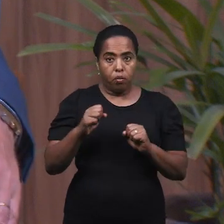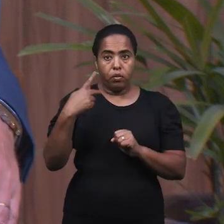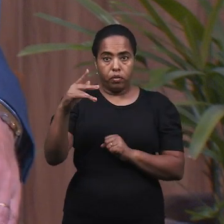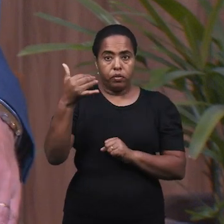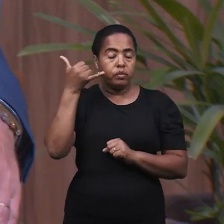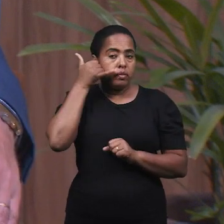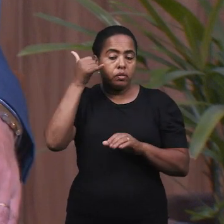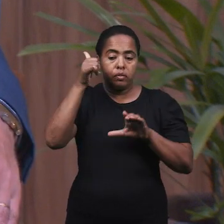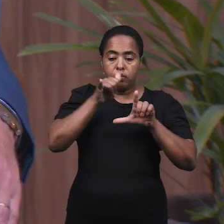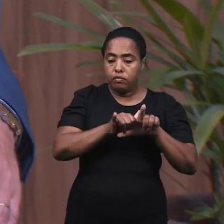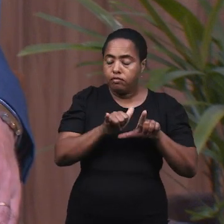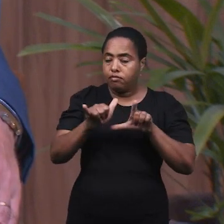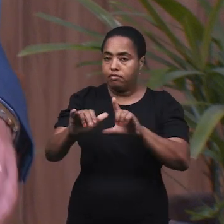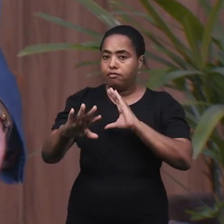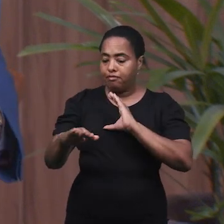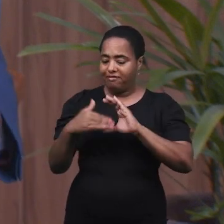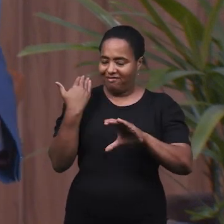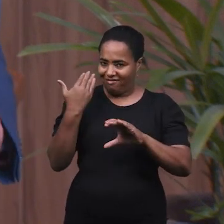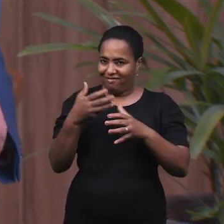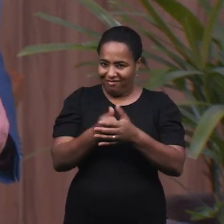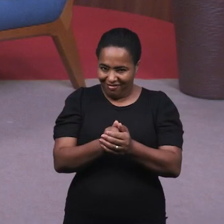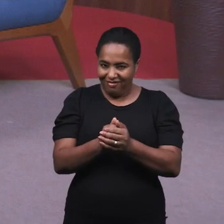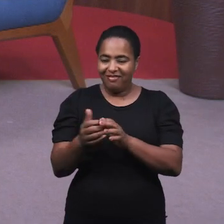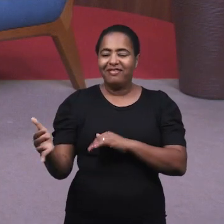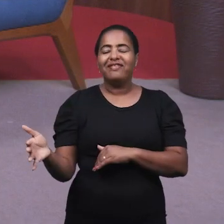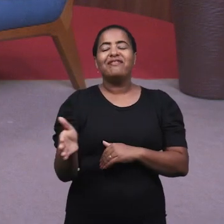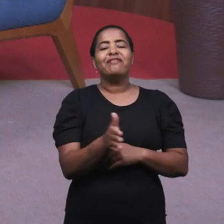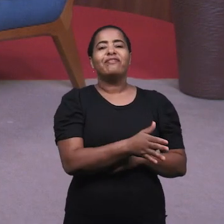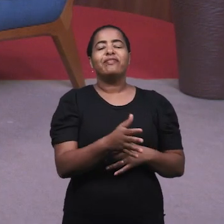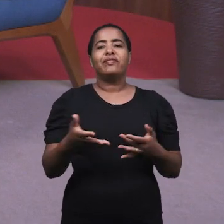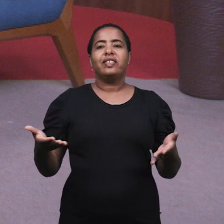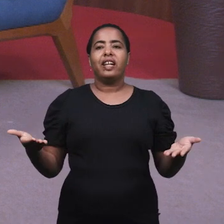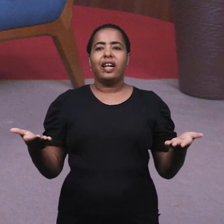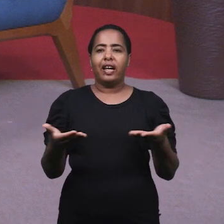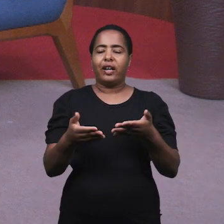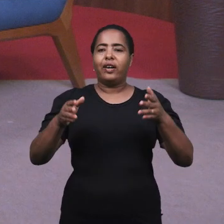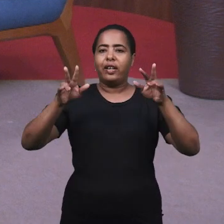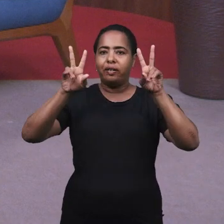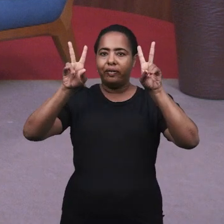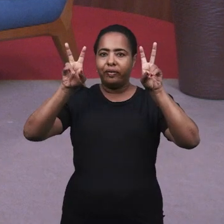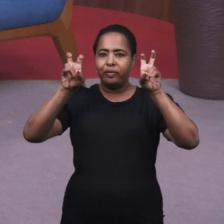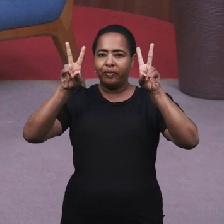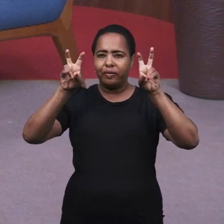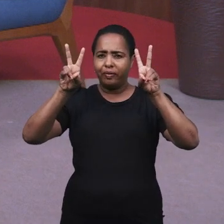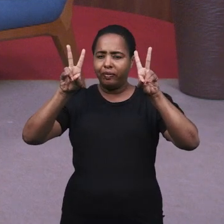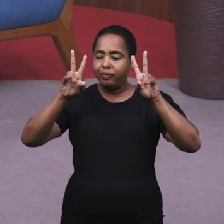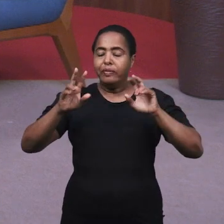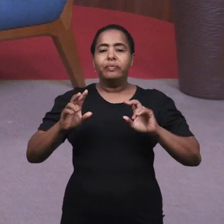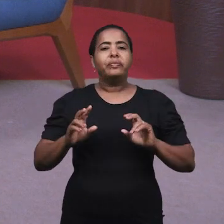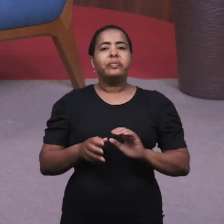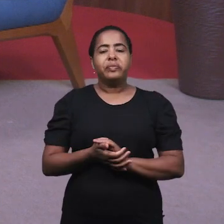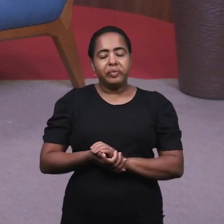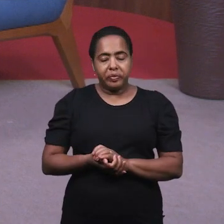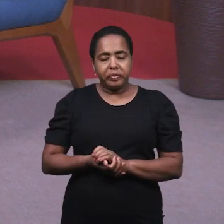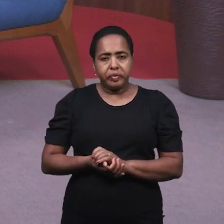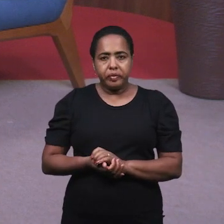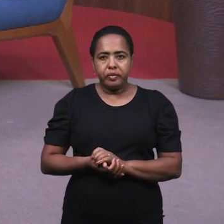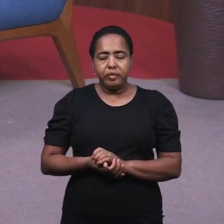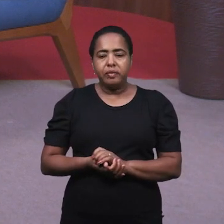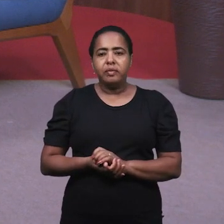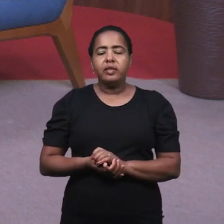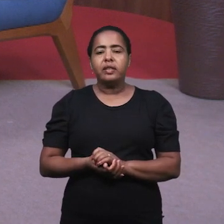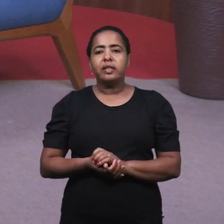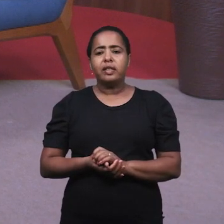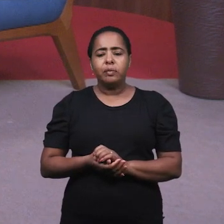affiché à l'écran. Vous pouvez pointer l'appareil photo de votre smartphone vers le code et nous envoyer le message. Maintenant, nous allons parler sur une thématique qui est